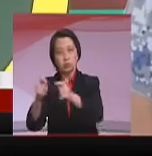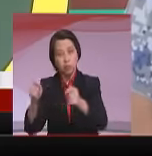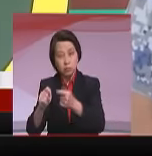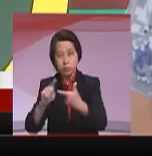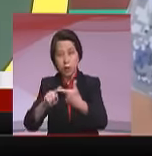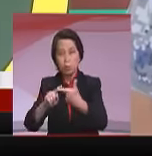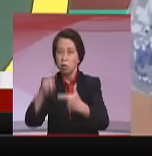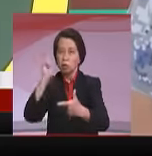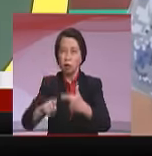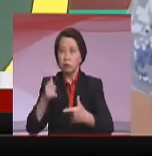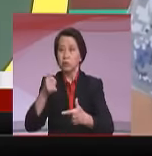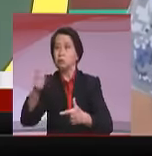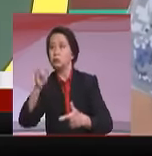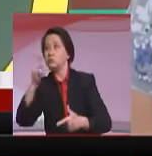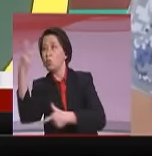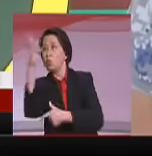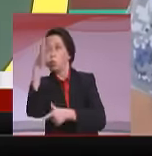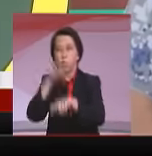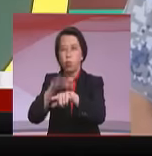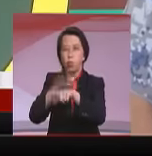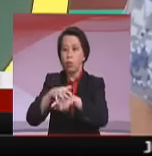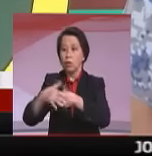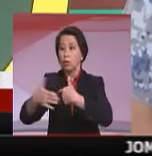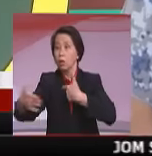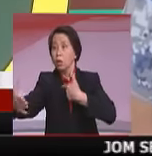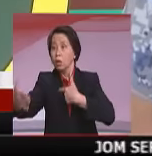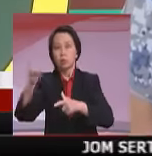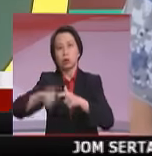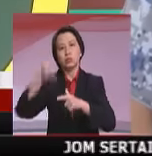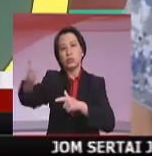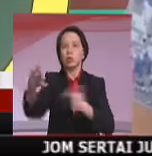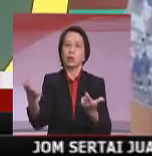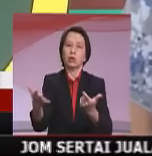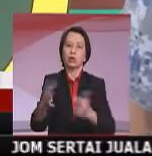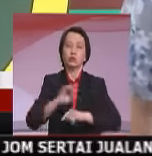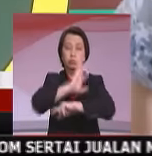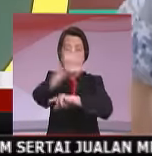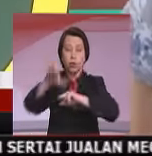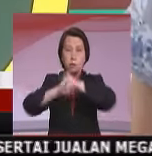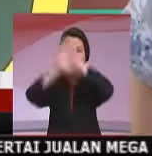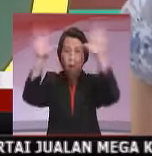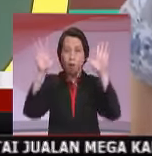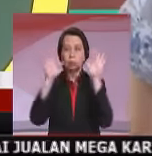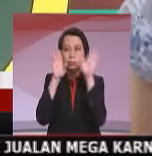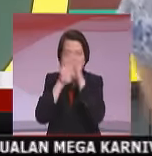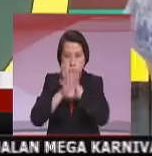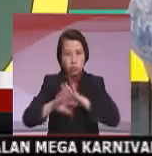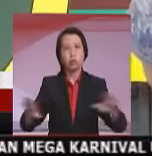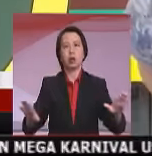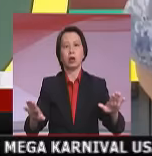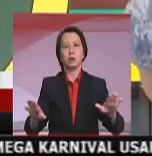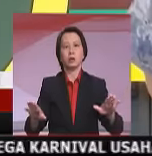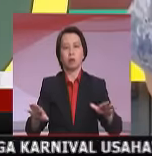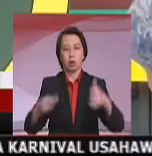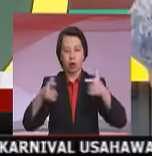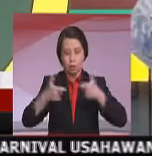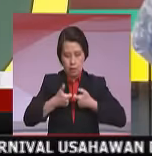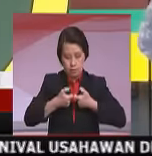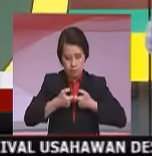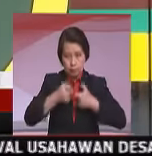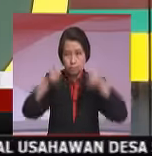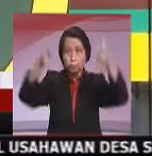dengan drone ni kan, kita boleh lihat kan siang dan malam dan juga senyap kan. Oleh yang demikian,